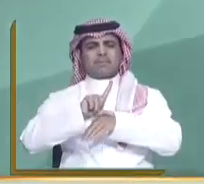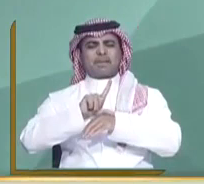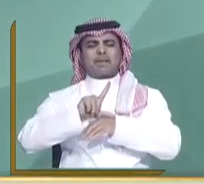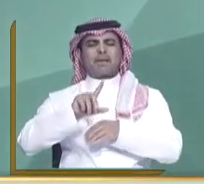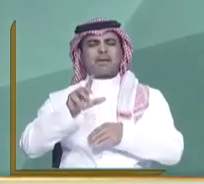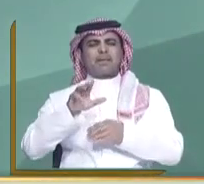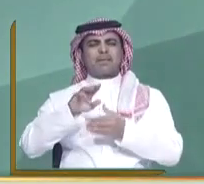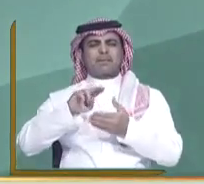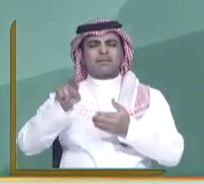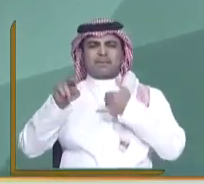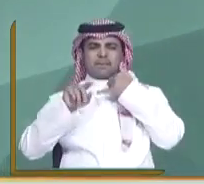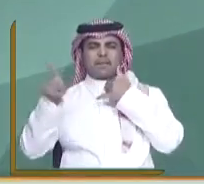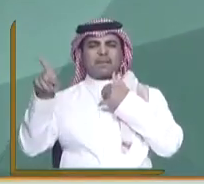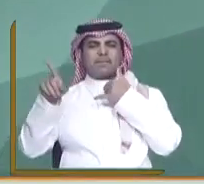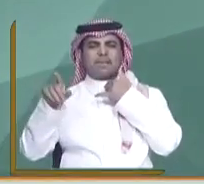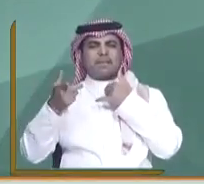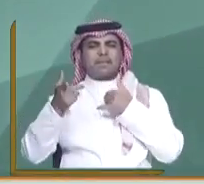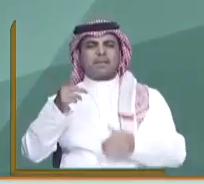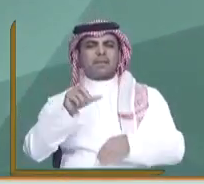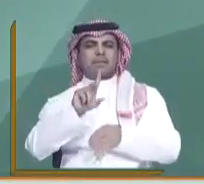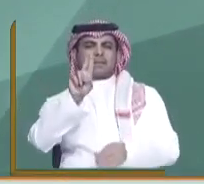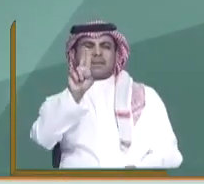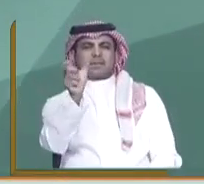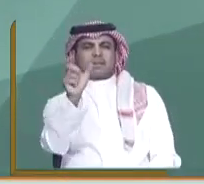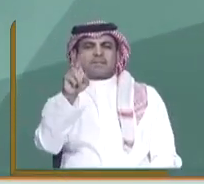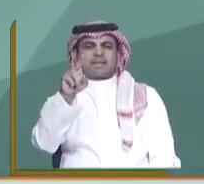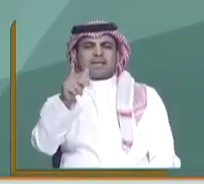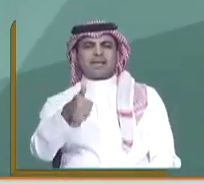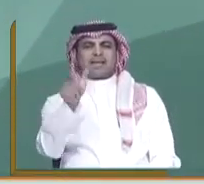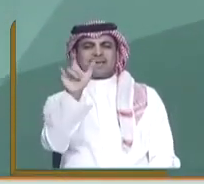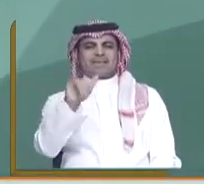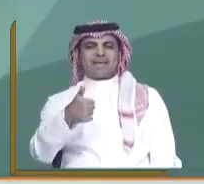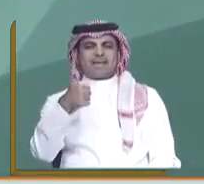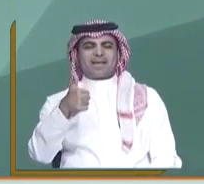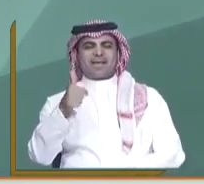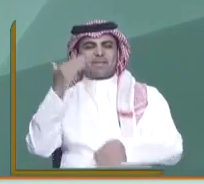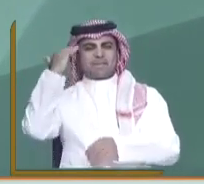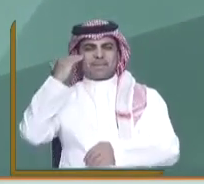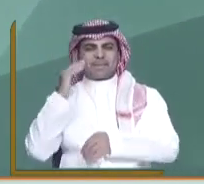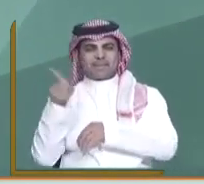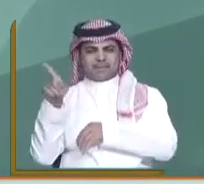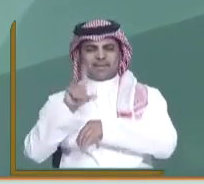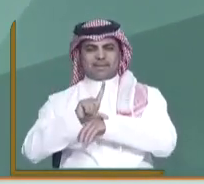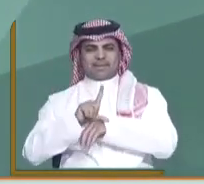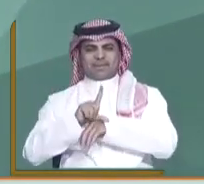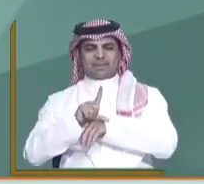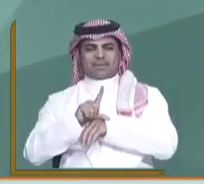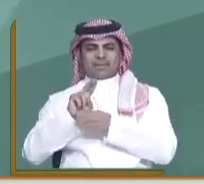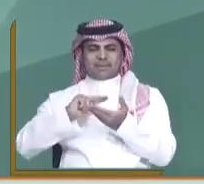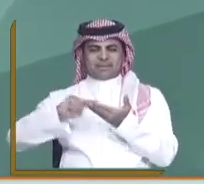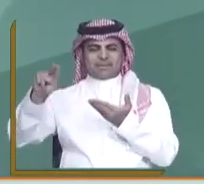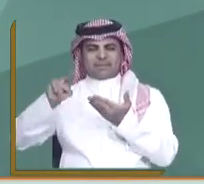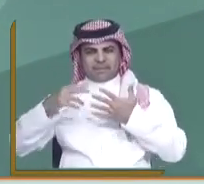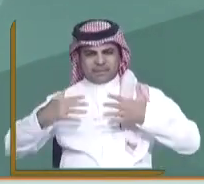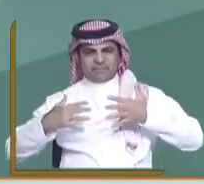شفهيه الى فخامه السيده الساميه صلوح حسن رئيسه جمهوريه تنزانيا المتحده تتصل